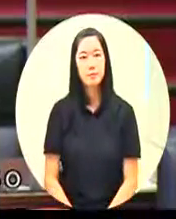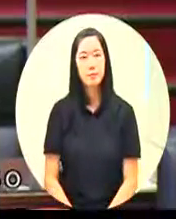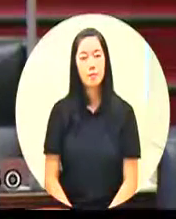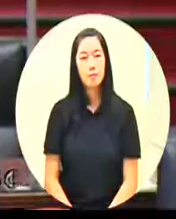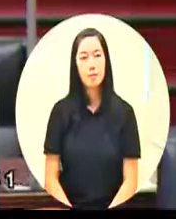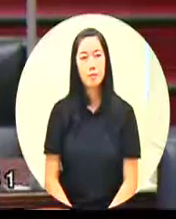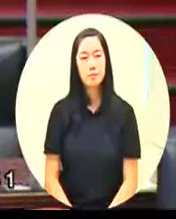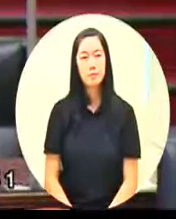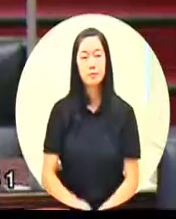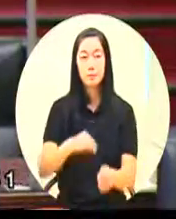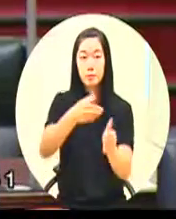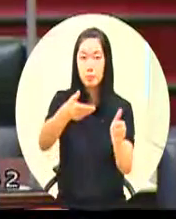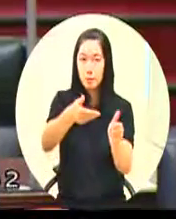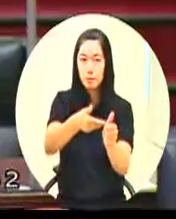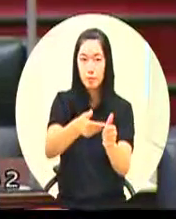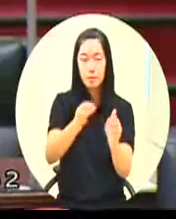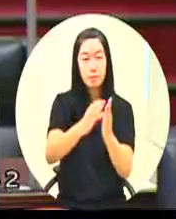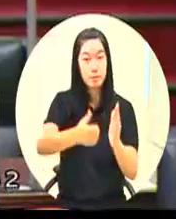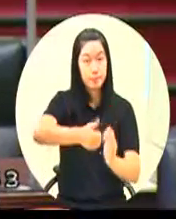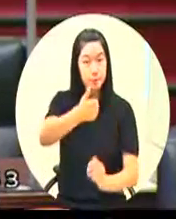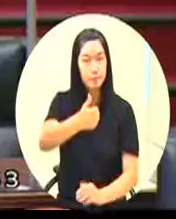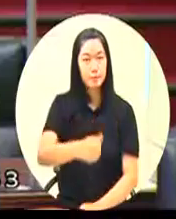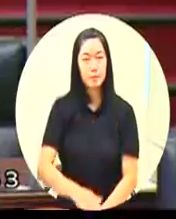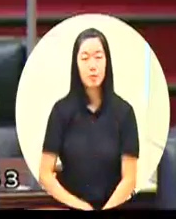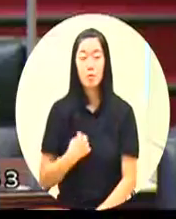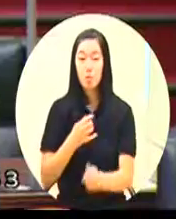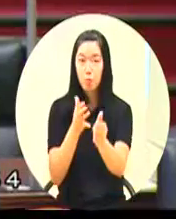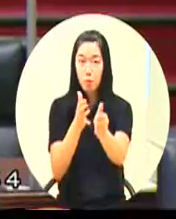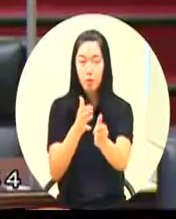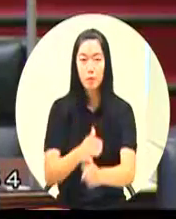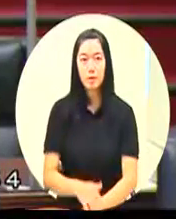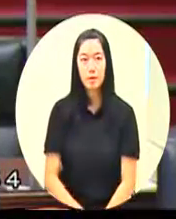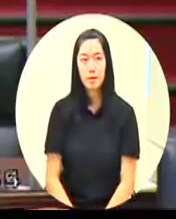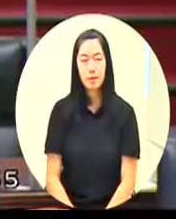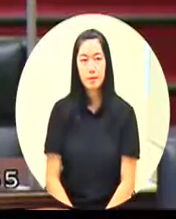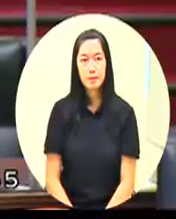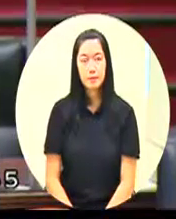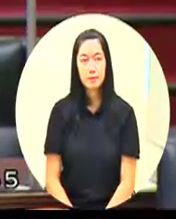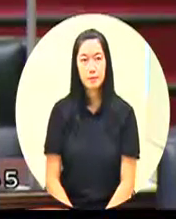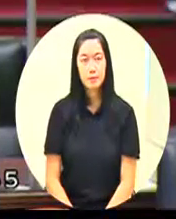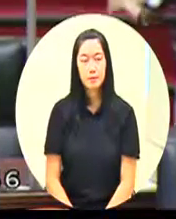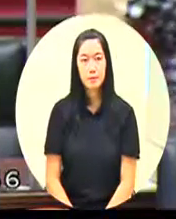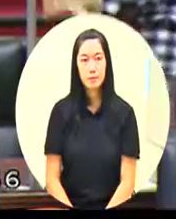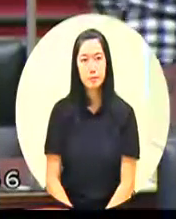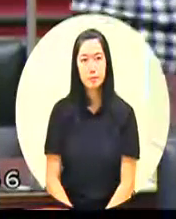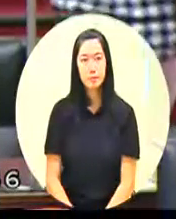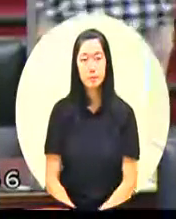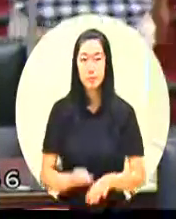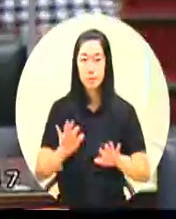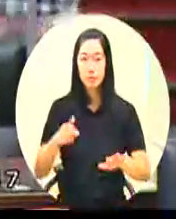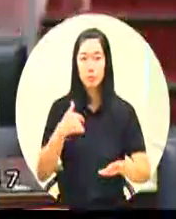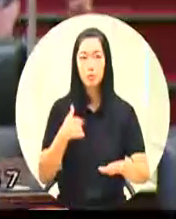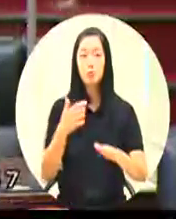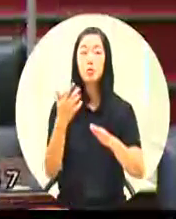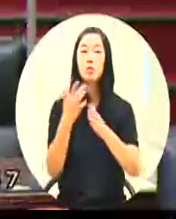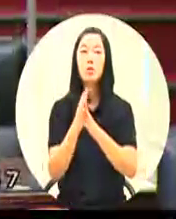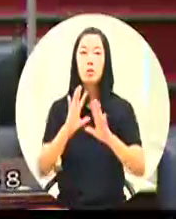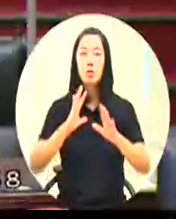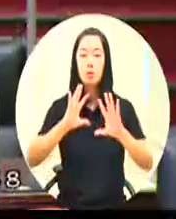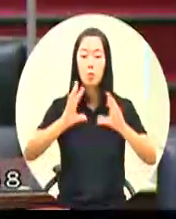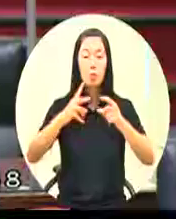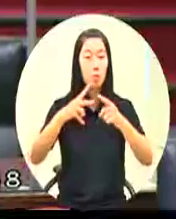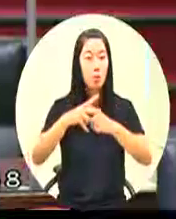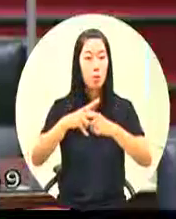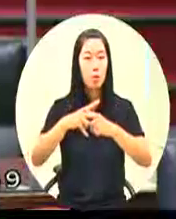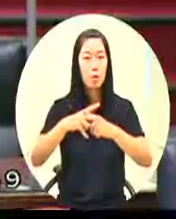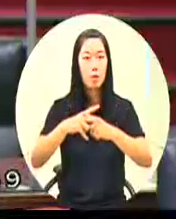教育局范局长哈，不晓得现在我们的小学的招生的情况是怎么样子哈？